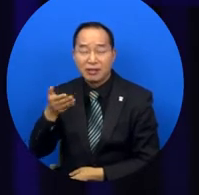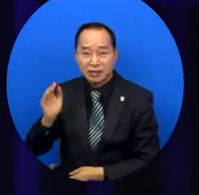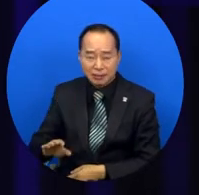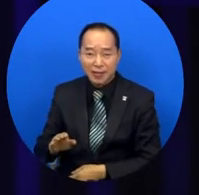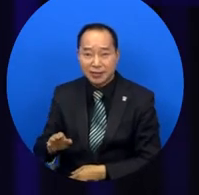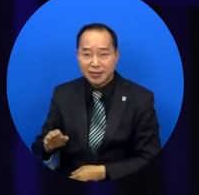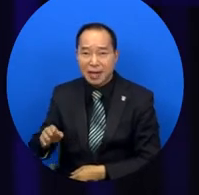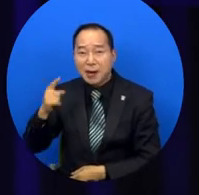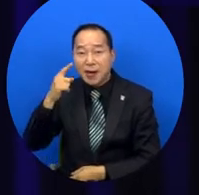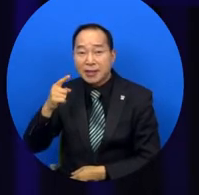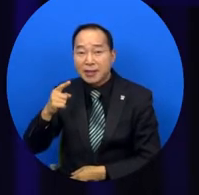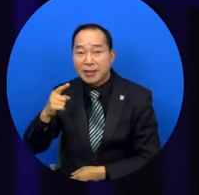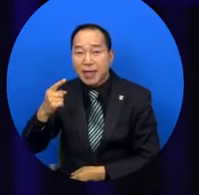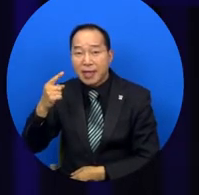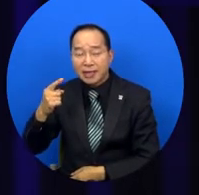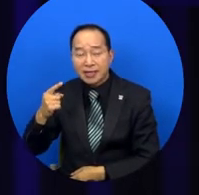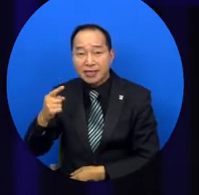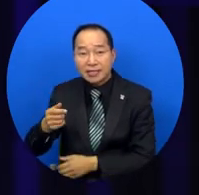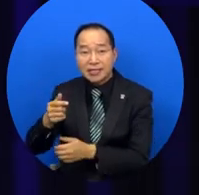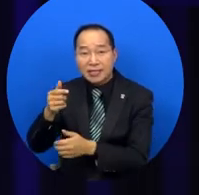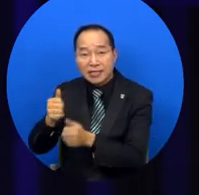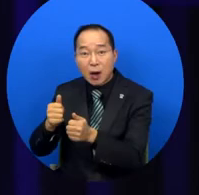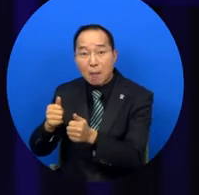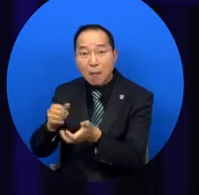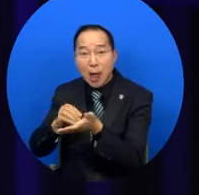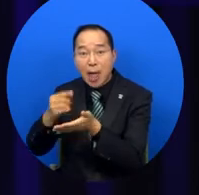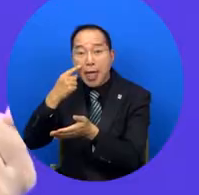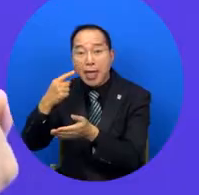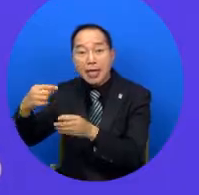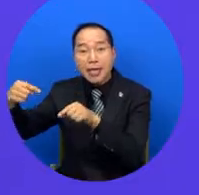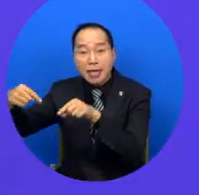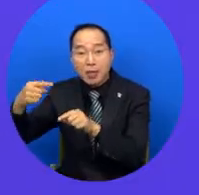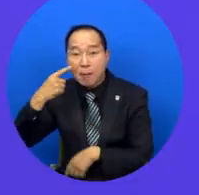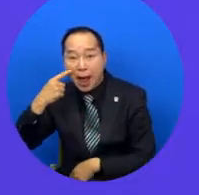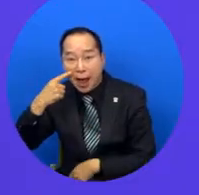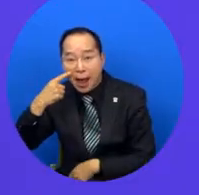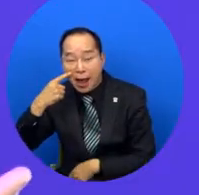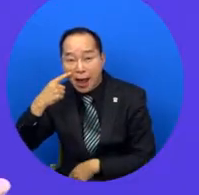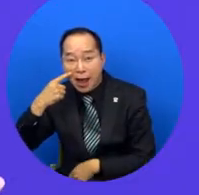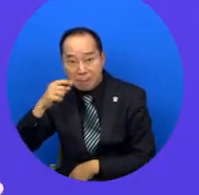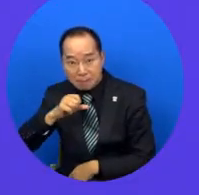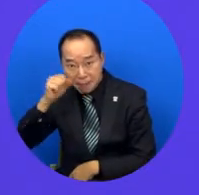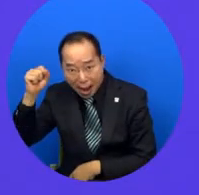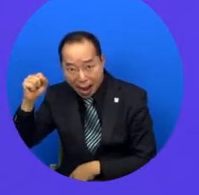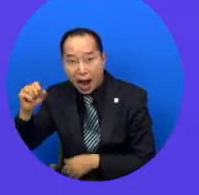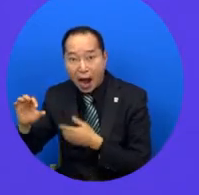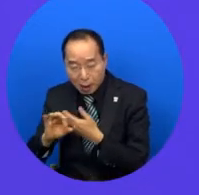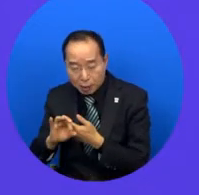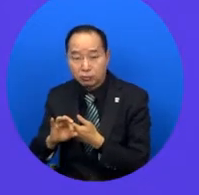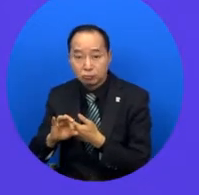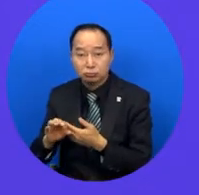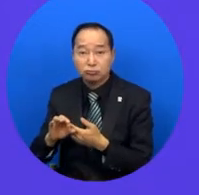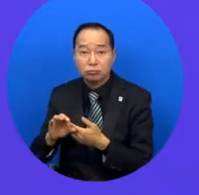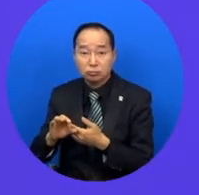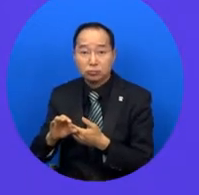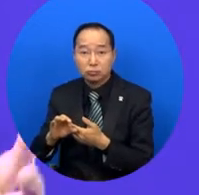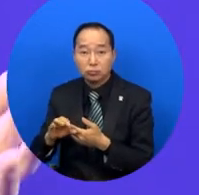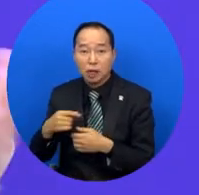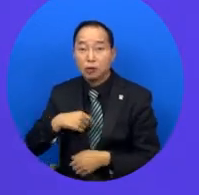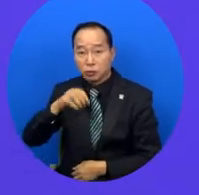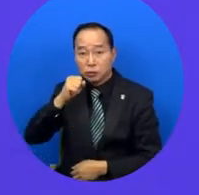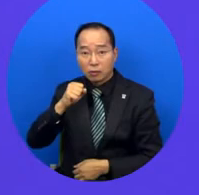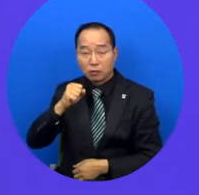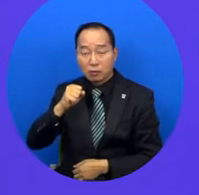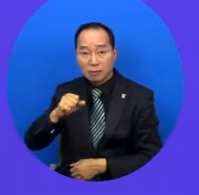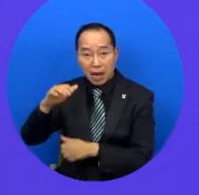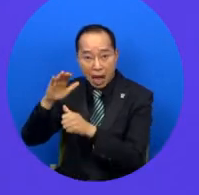되지만 내가 되는 영어 안 되는 영어로 가서 인터뷰를 해보자. 그래갖고 자기들이 나를 붙여주면 그 영어로 된다는 거고 자기들이